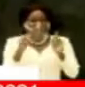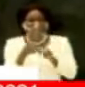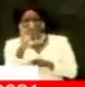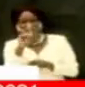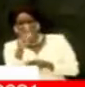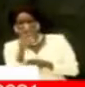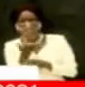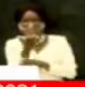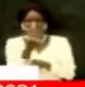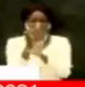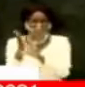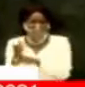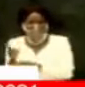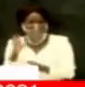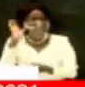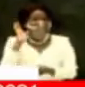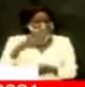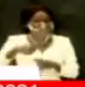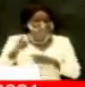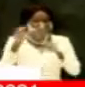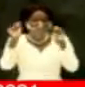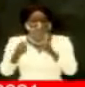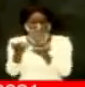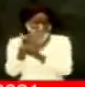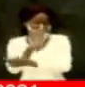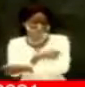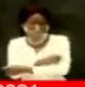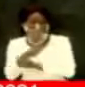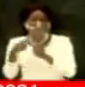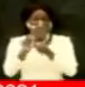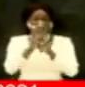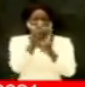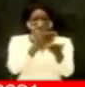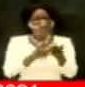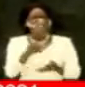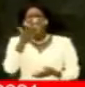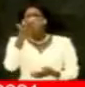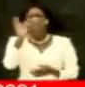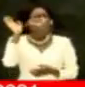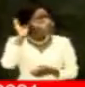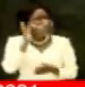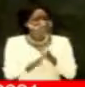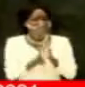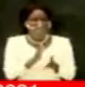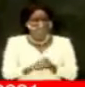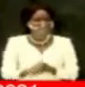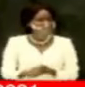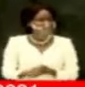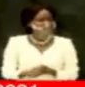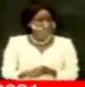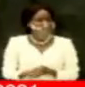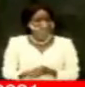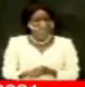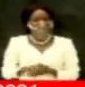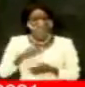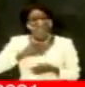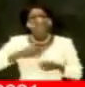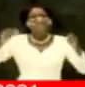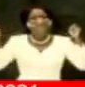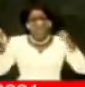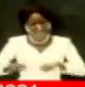zoti iyayi mukapita kukatengera katemera mukaona zakuti zimenezi ndibodza ifeyo ndithu